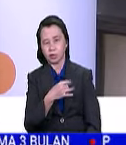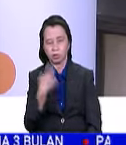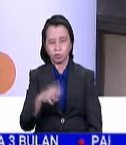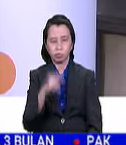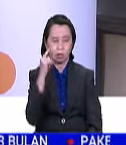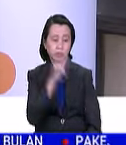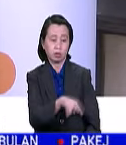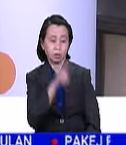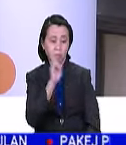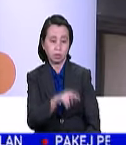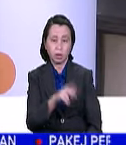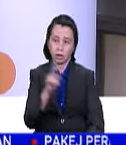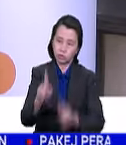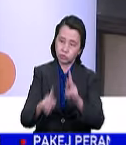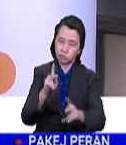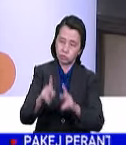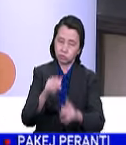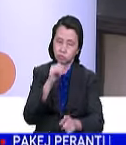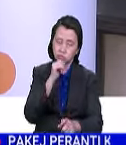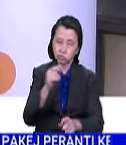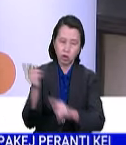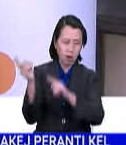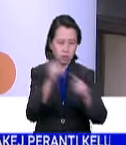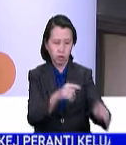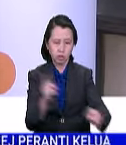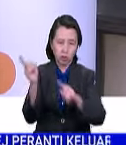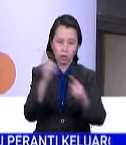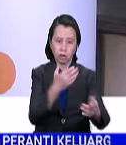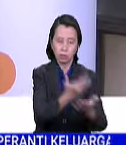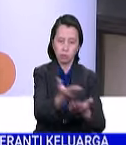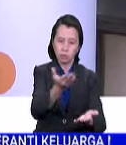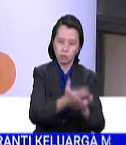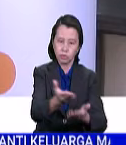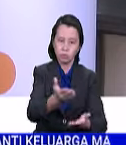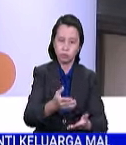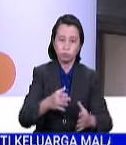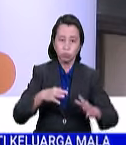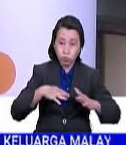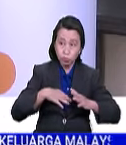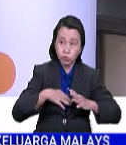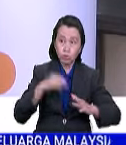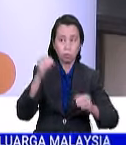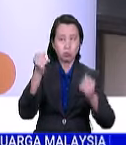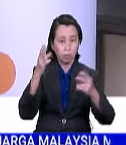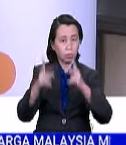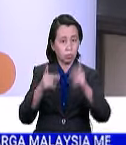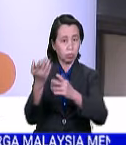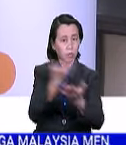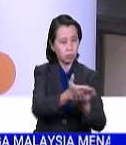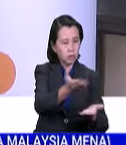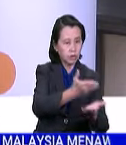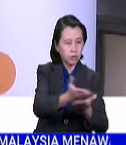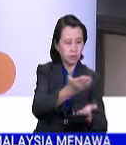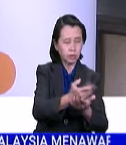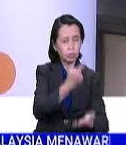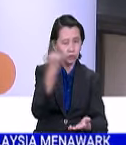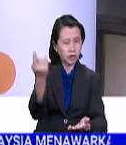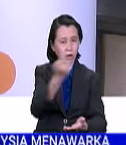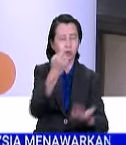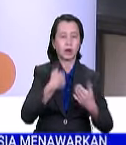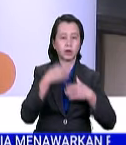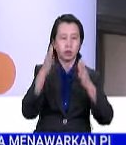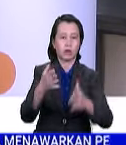selalu tengok ada customer yang tak putus-putus, terutamanya pada hari cuti kan. Sentiasa ada customer datang